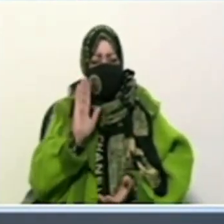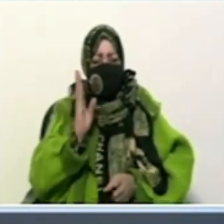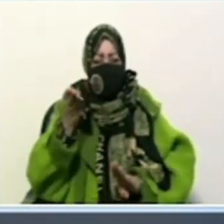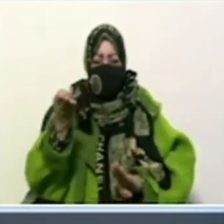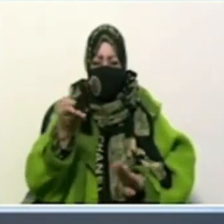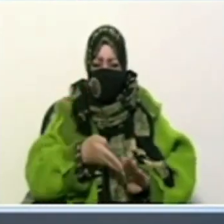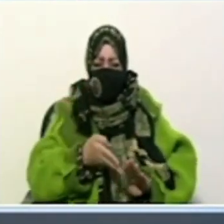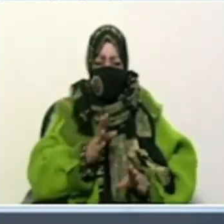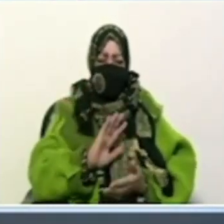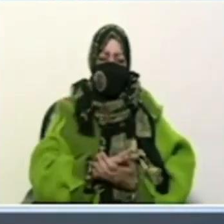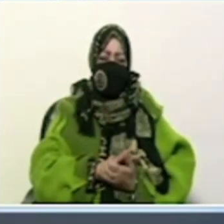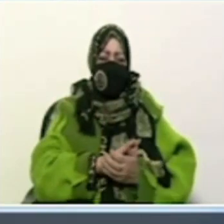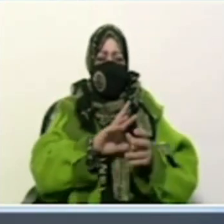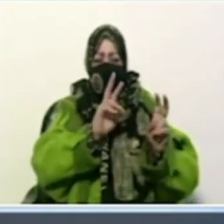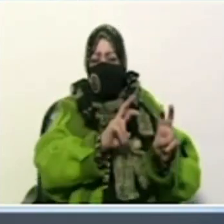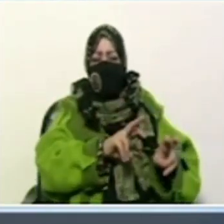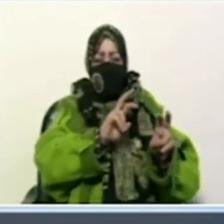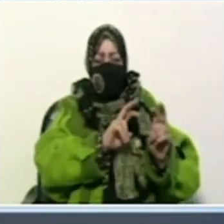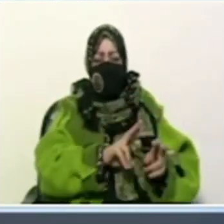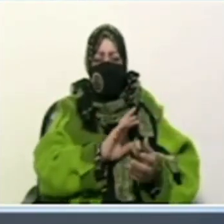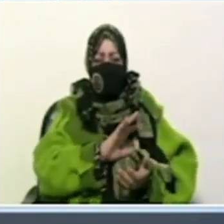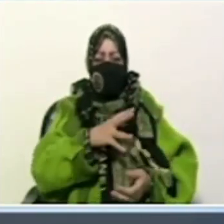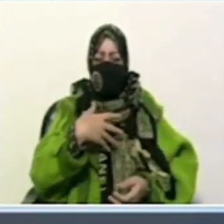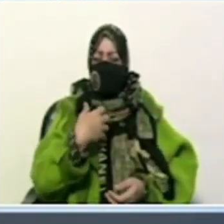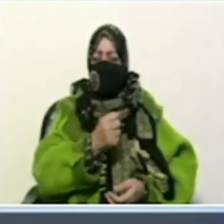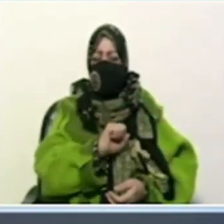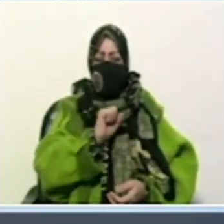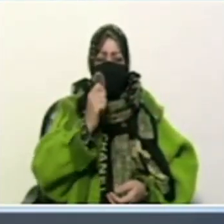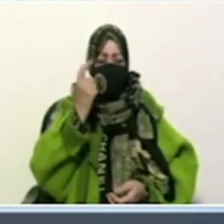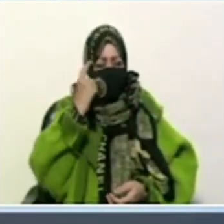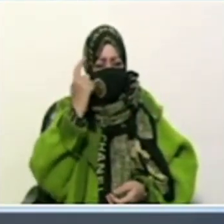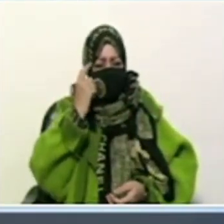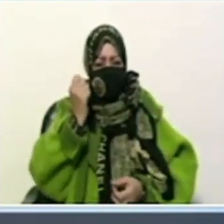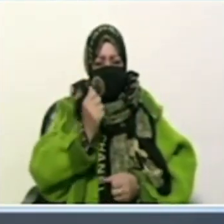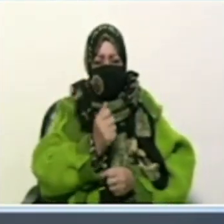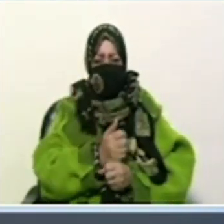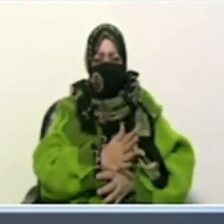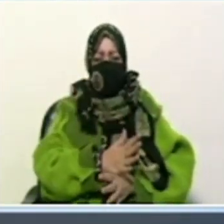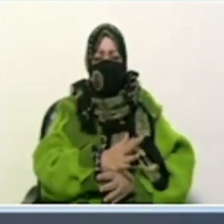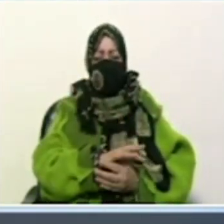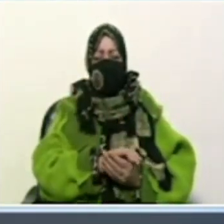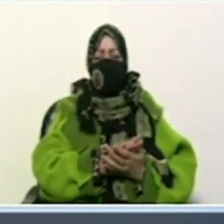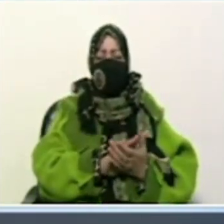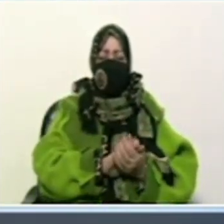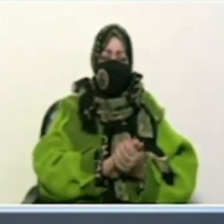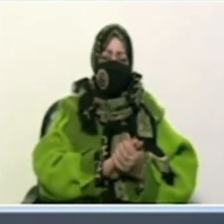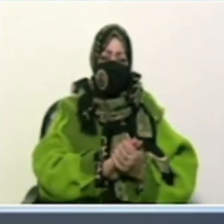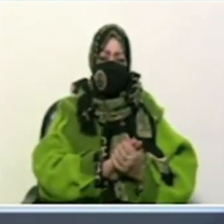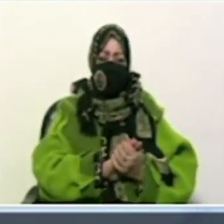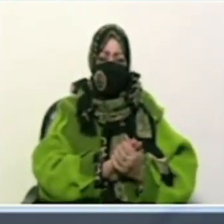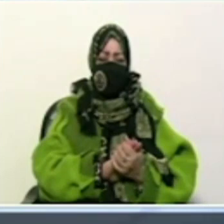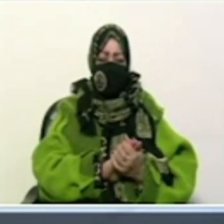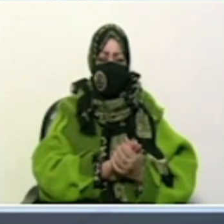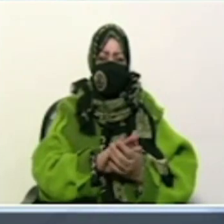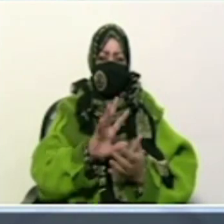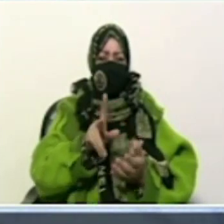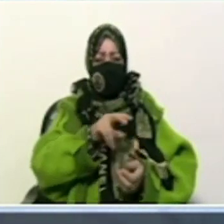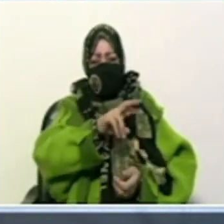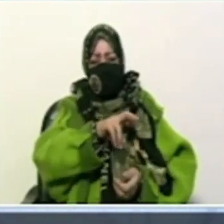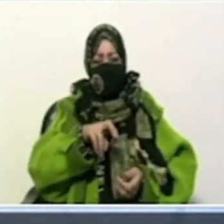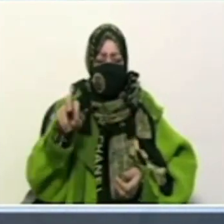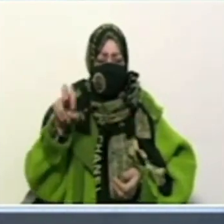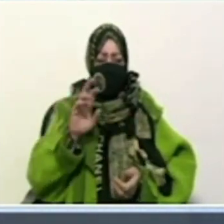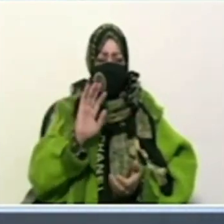فكونك أنت ما سحبتيش منه هذا يعتبر اكتناز. إذا بلغ المال النصاب فوجبت فيه الزكاة بعد